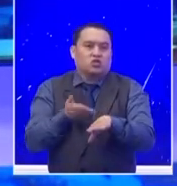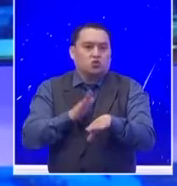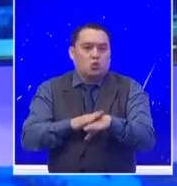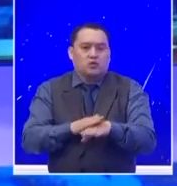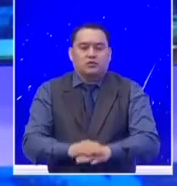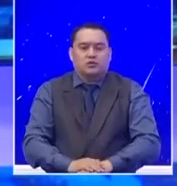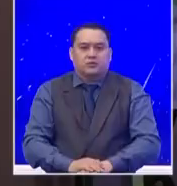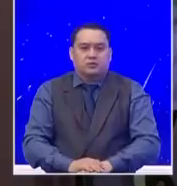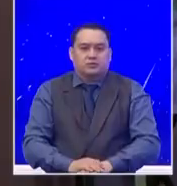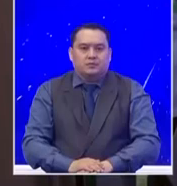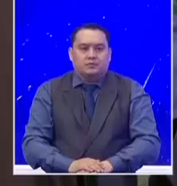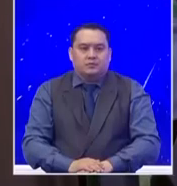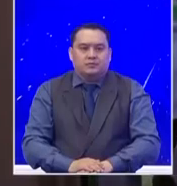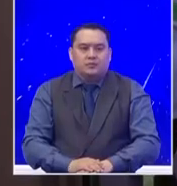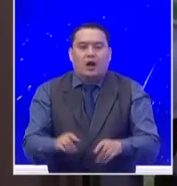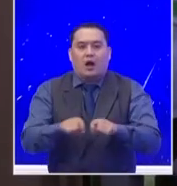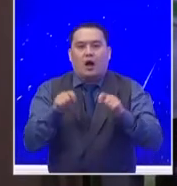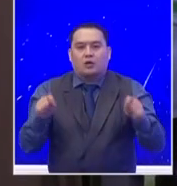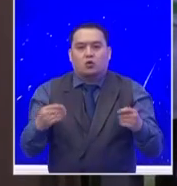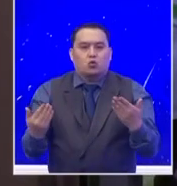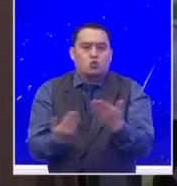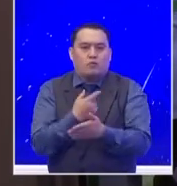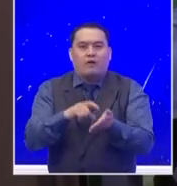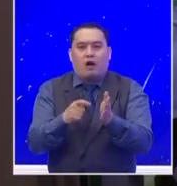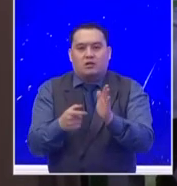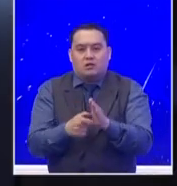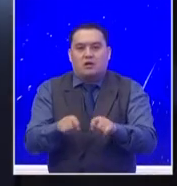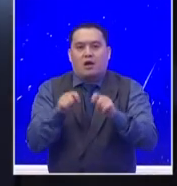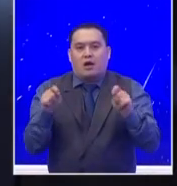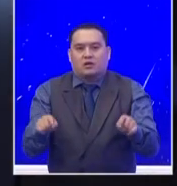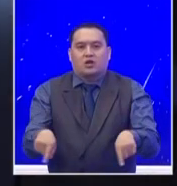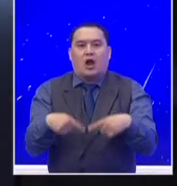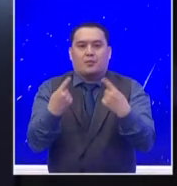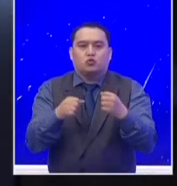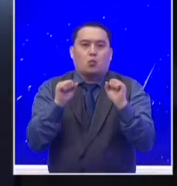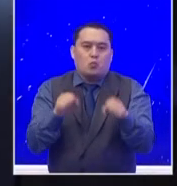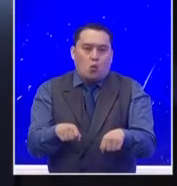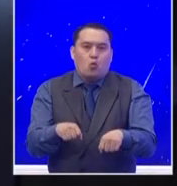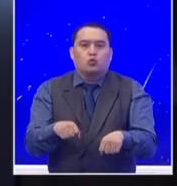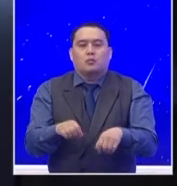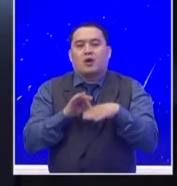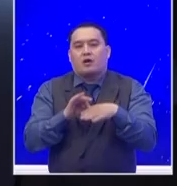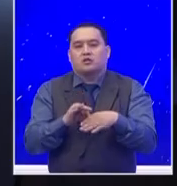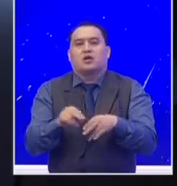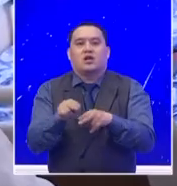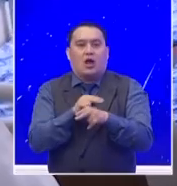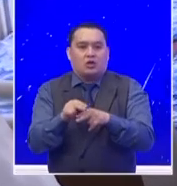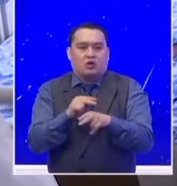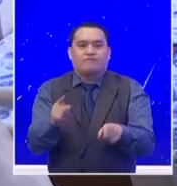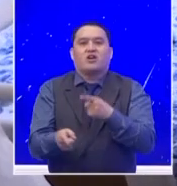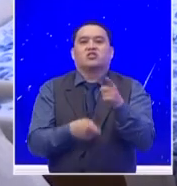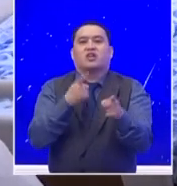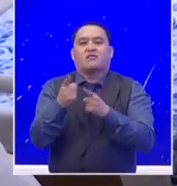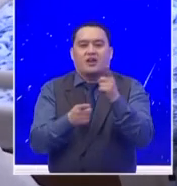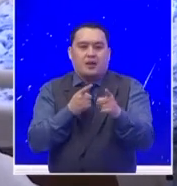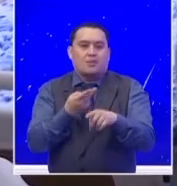тяжести. Открытие нового отделения – большой шаг в области реабилитации. Теперь здесь пациенты смогут проходить комплексный курс восстановления.